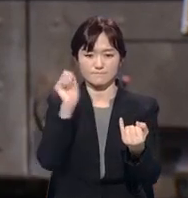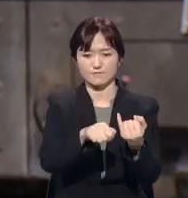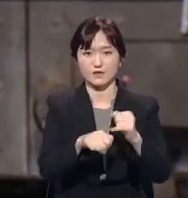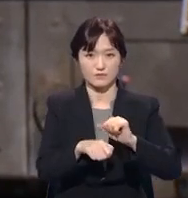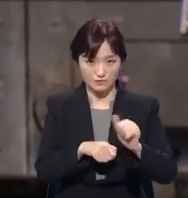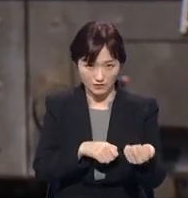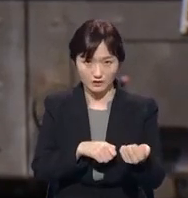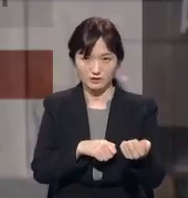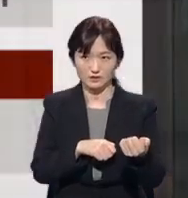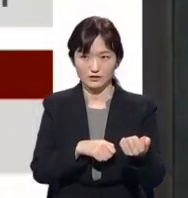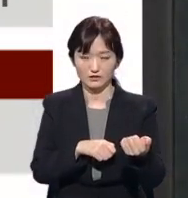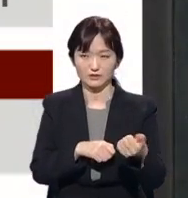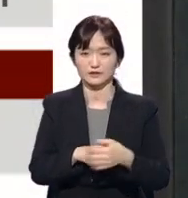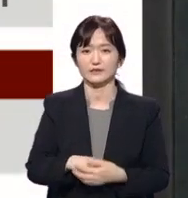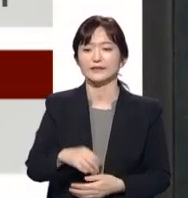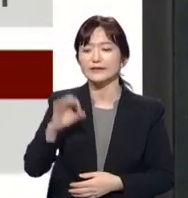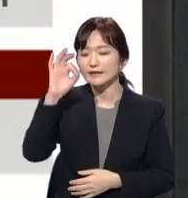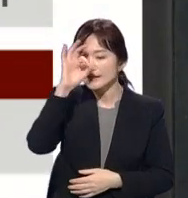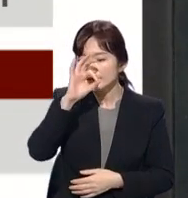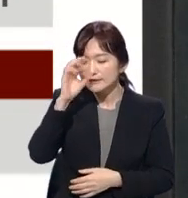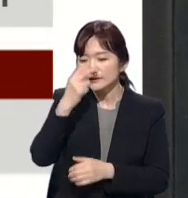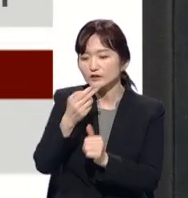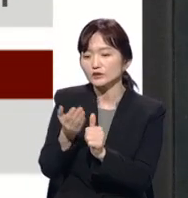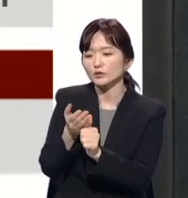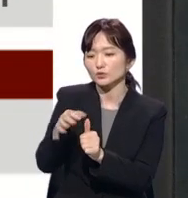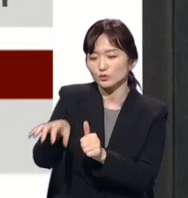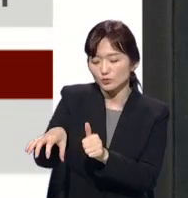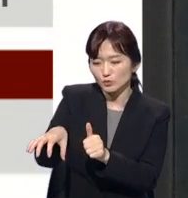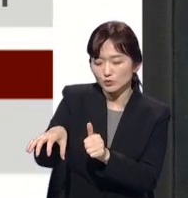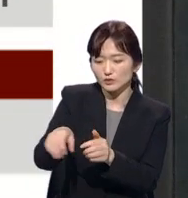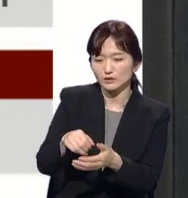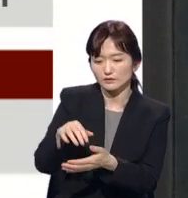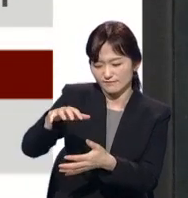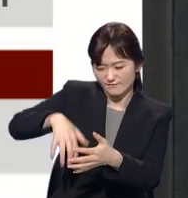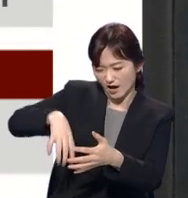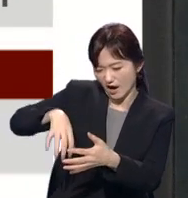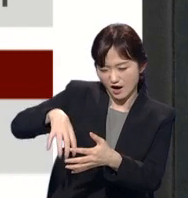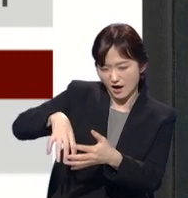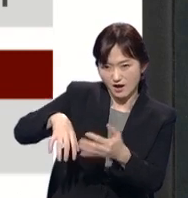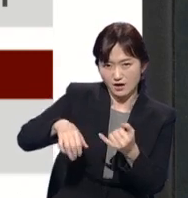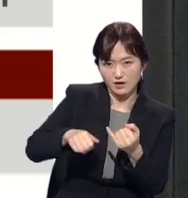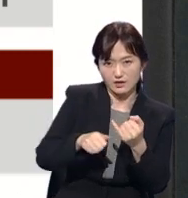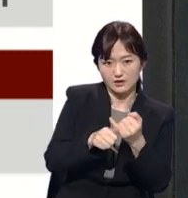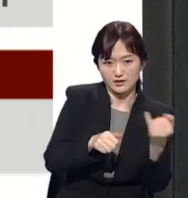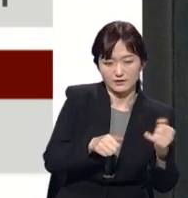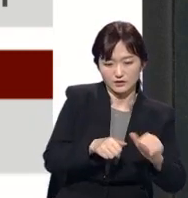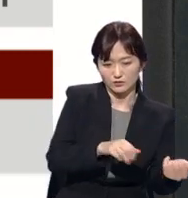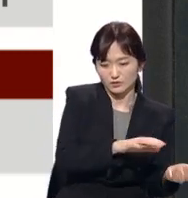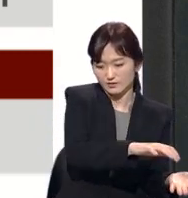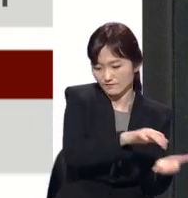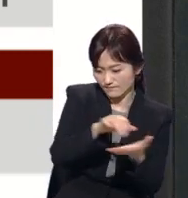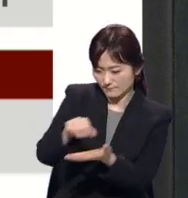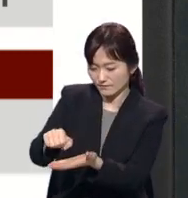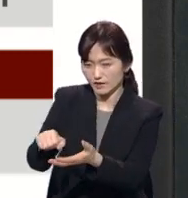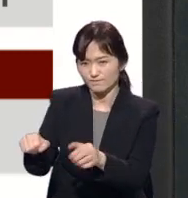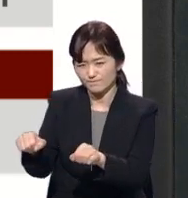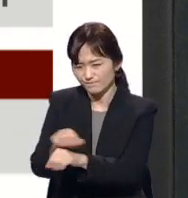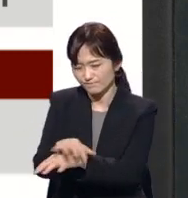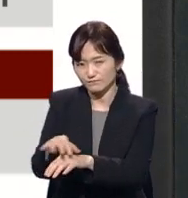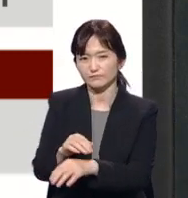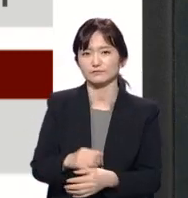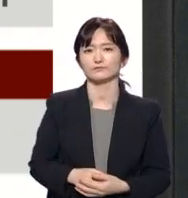다음에 돼지우리의 아내를 시신을 언니들하고 암매장을 합니다 돼지우리에요 옆에 자기 집 근처에 있는